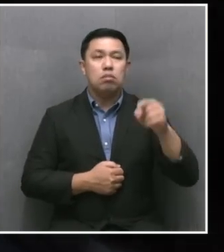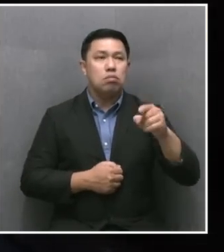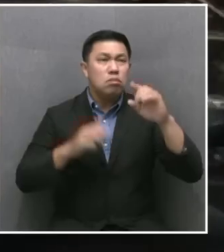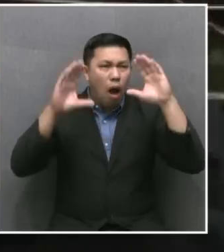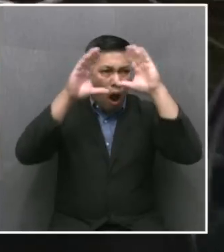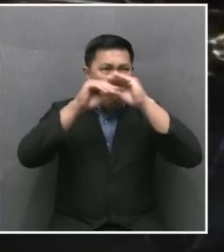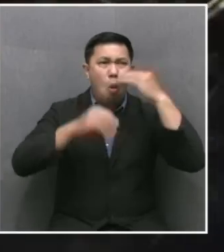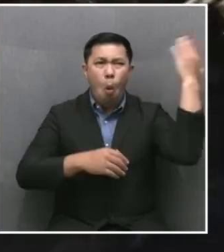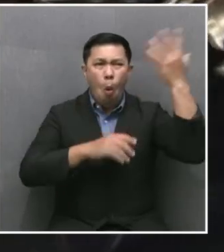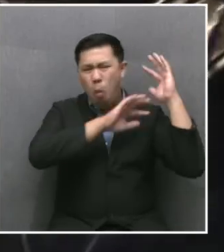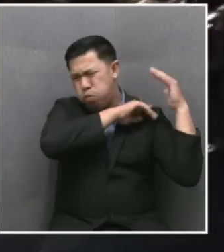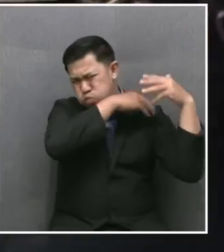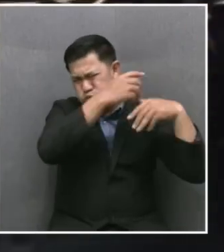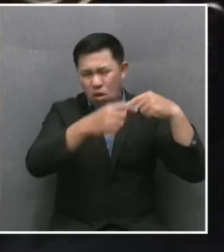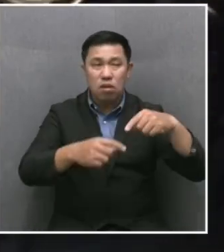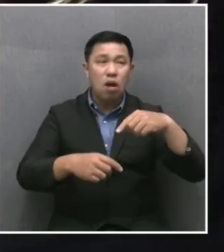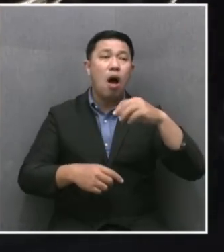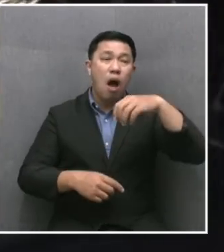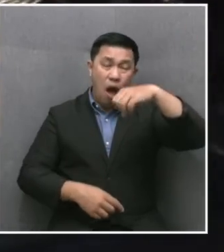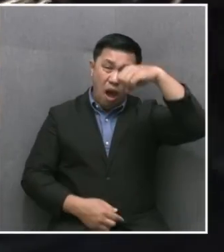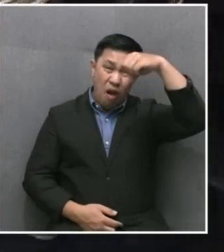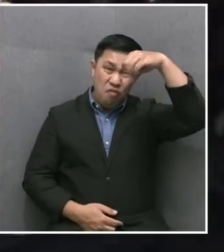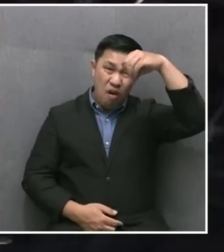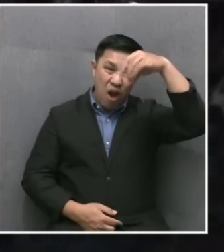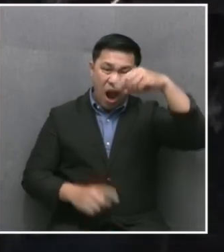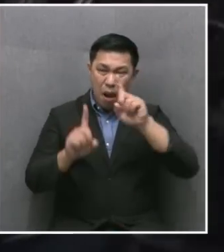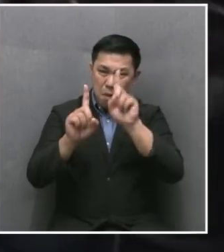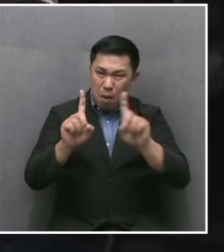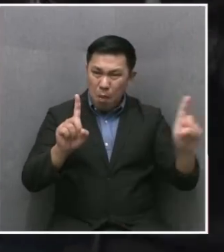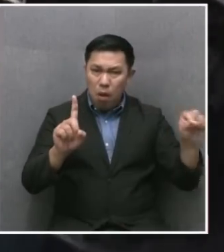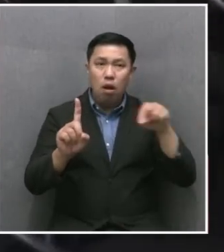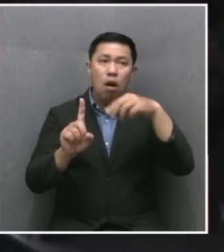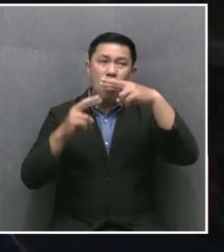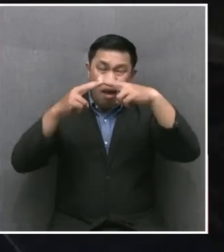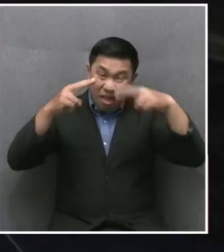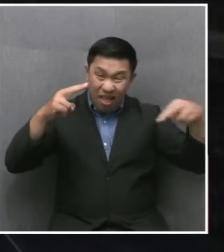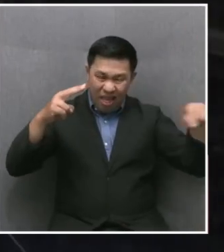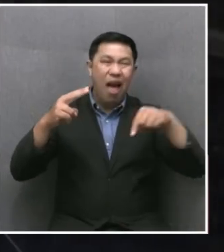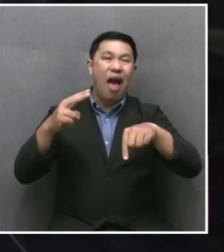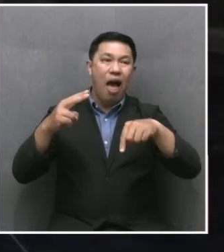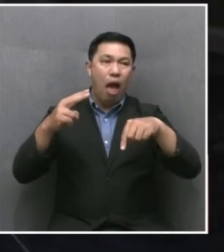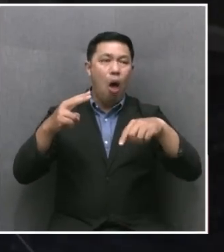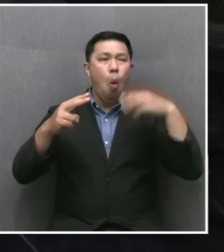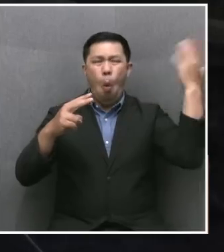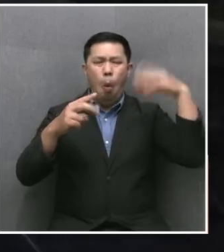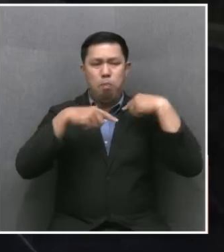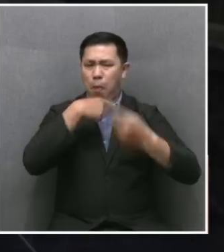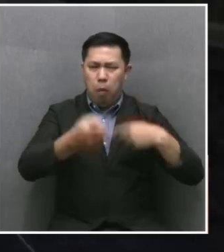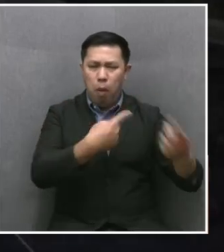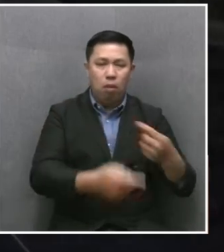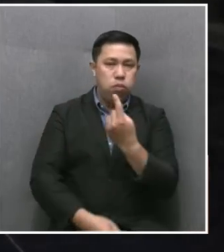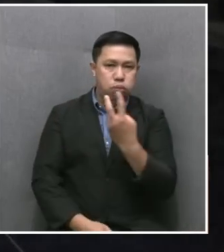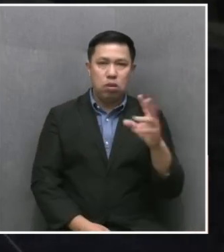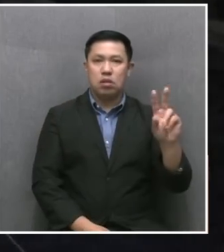บางขันหนองเสือพื้นที่ตำบลบึงชำอ้ออำเภอหนองเสือโค่นล้มลงมาระเนระนาดถึง 30